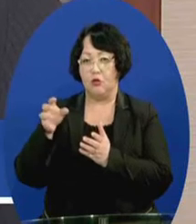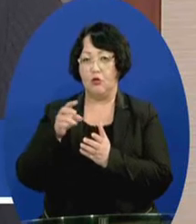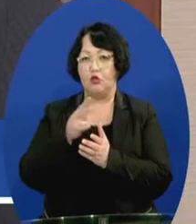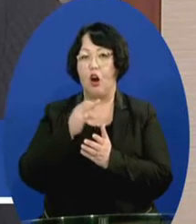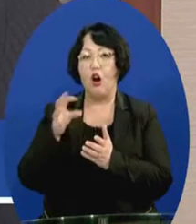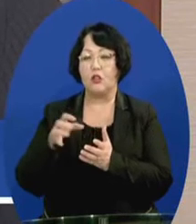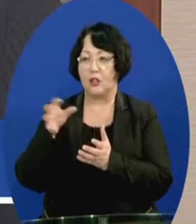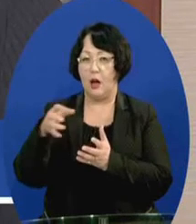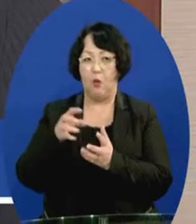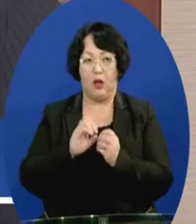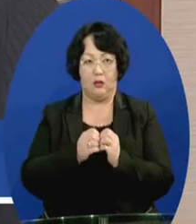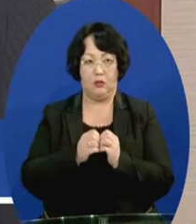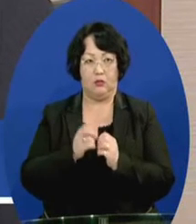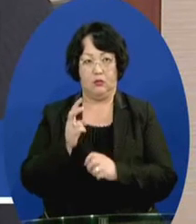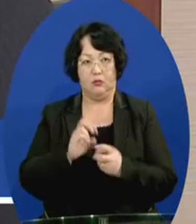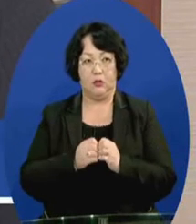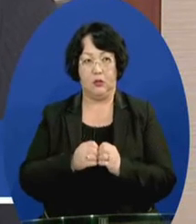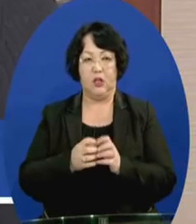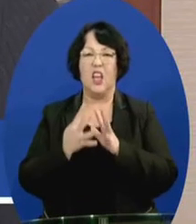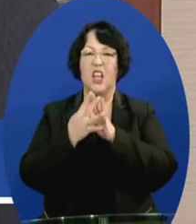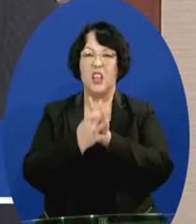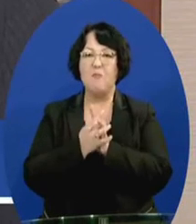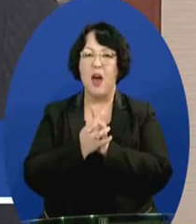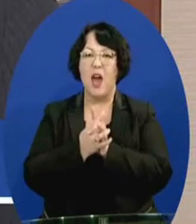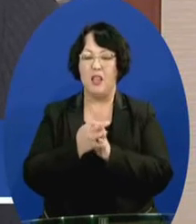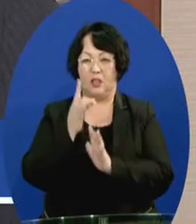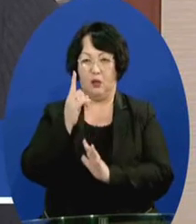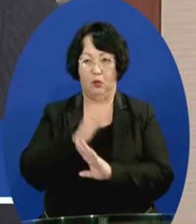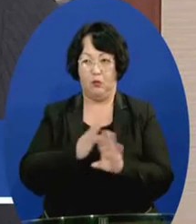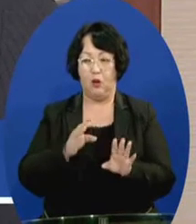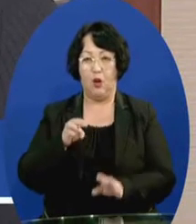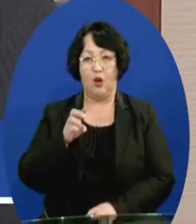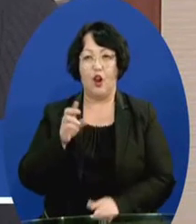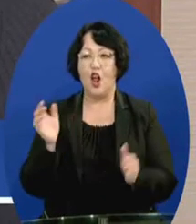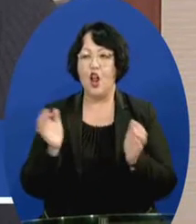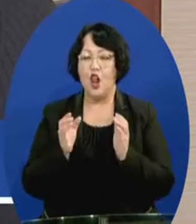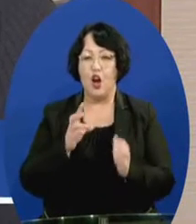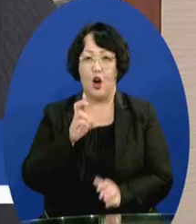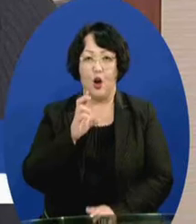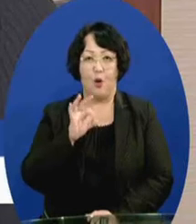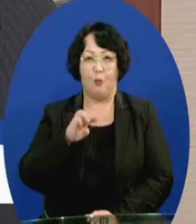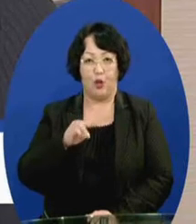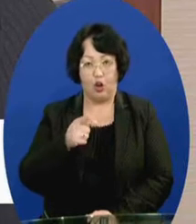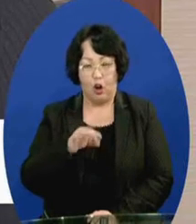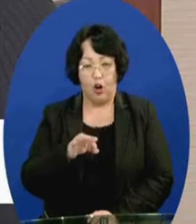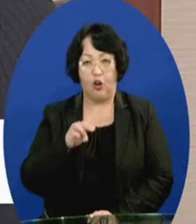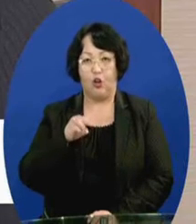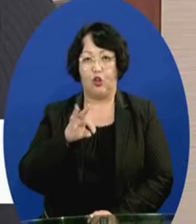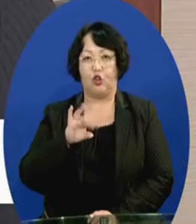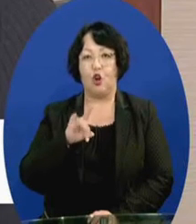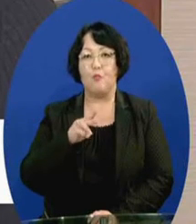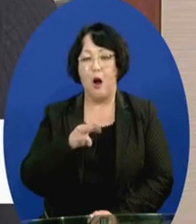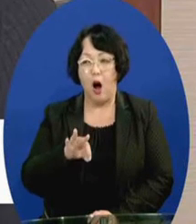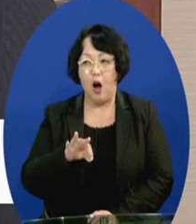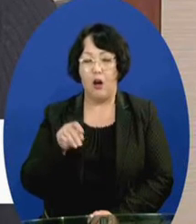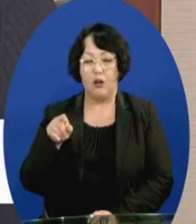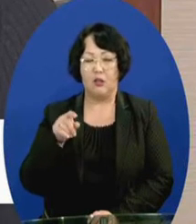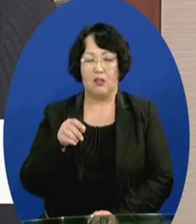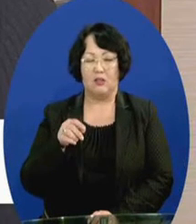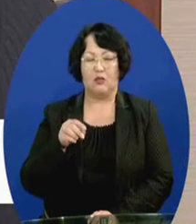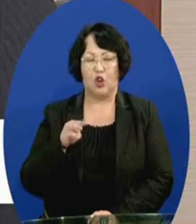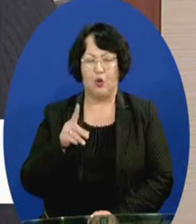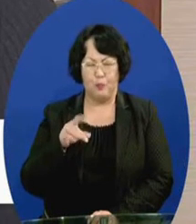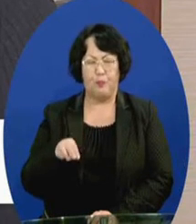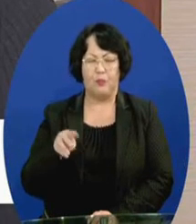төрмийн нөөцийг одоо төдийлөн сайн мэдхгүй ерөөхдөө тэмээг дүүтгэхээр явагдаг. А энэ дээр одоо манай кластерууд нэлж байгаа брэнд үүсгэе гэдэг. Сарлагч